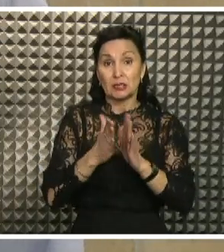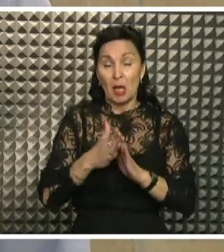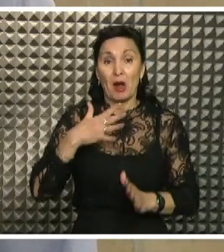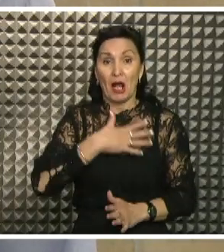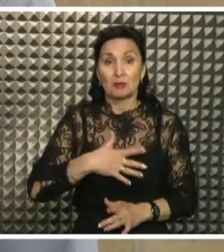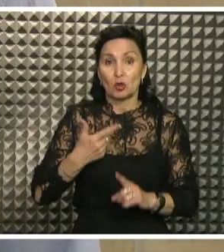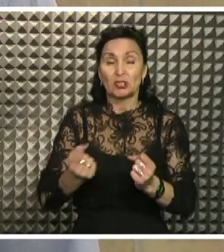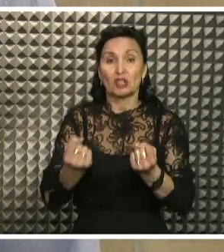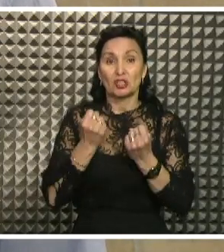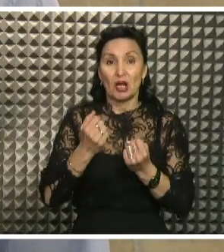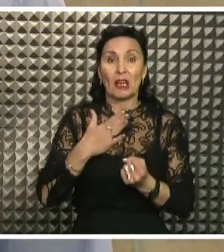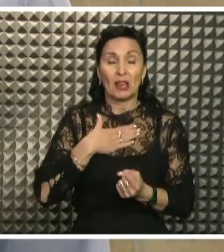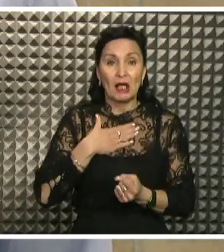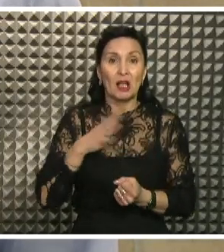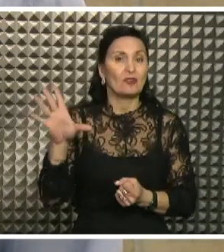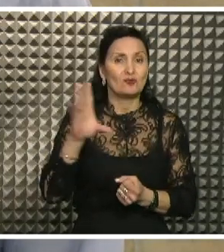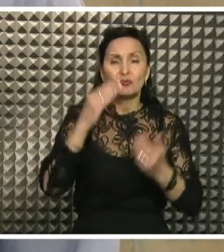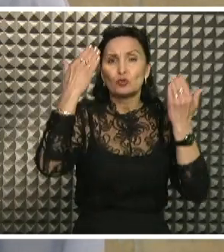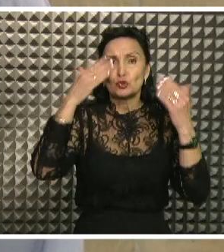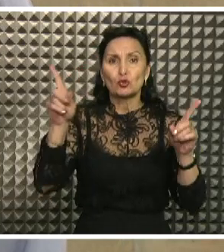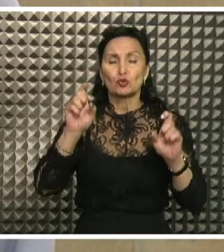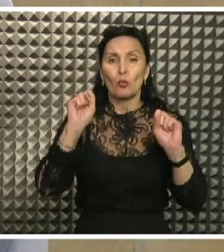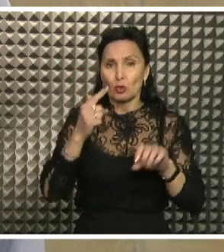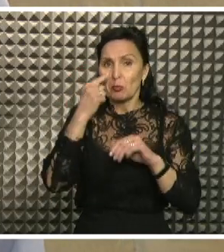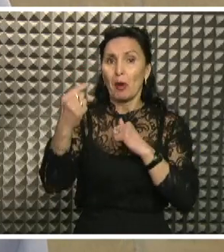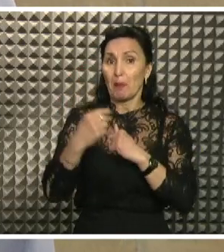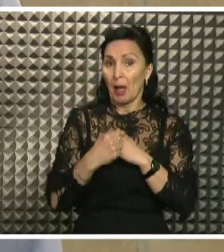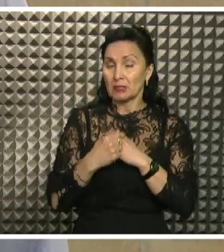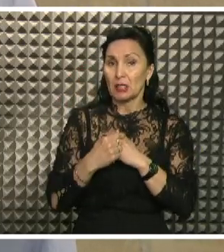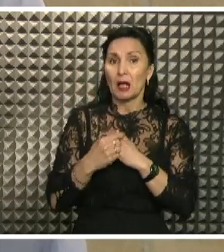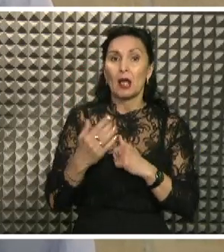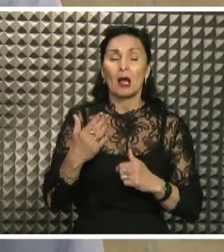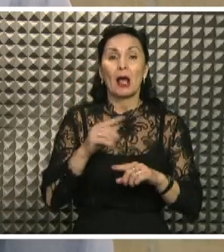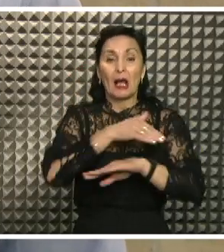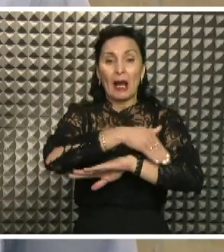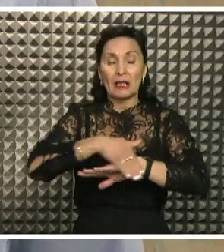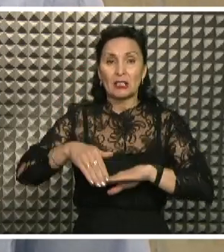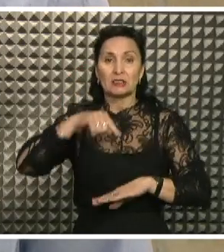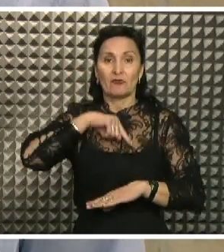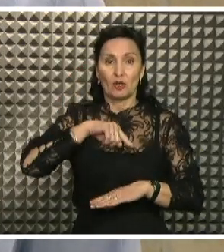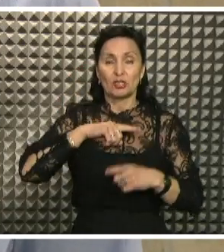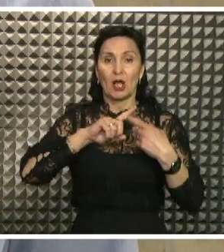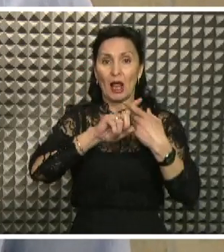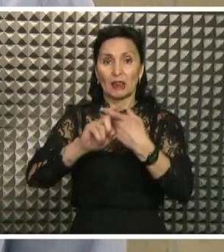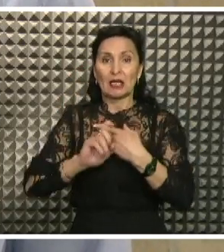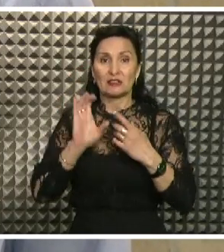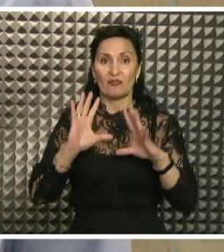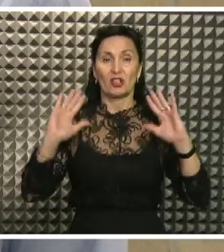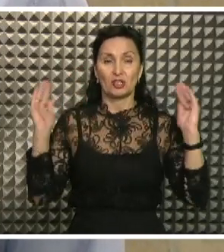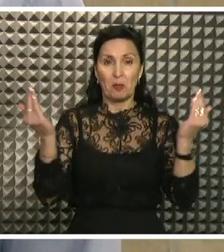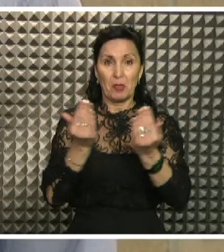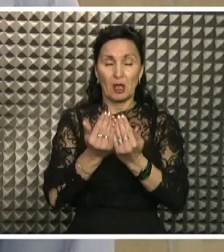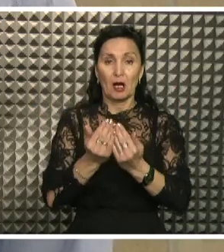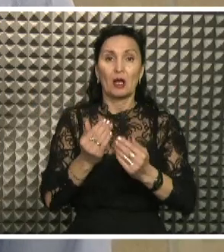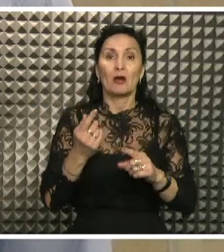которая защищает нас с вами от всего чужого, что может нам попасть. У нас с вами границы внешнего контакта с внешним миром – это кожные